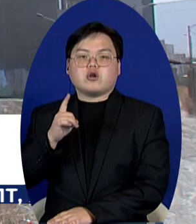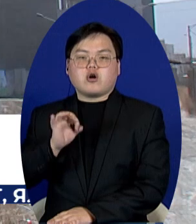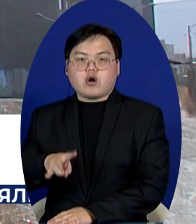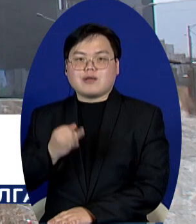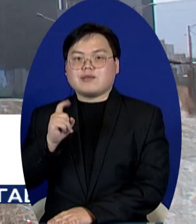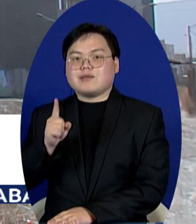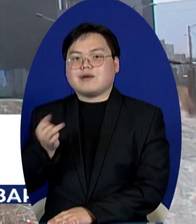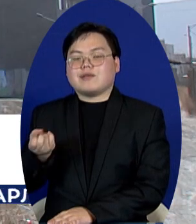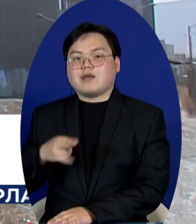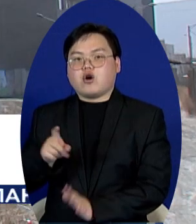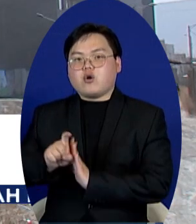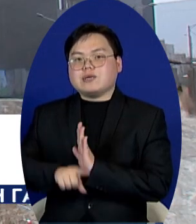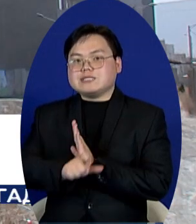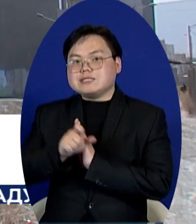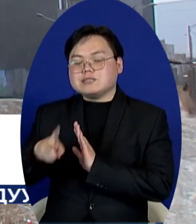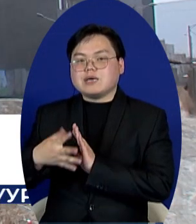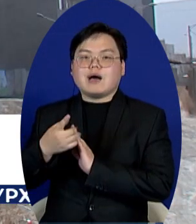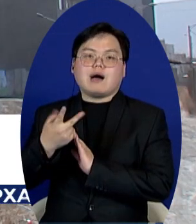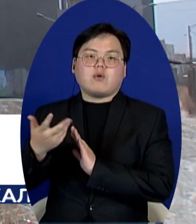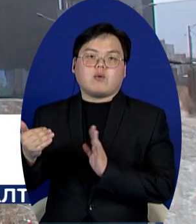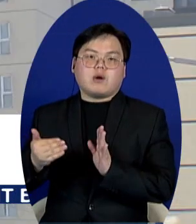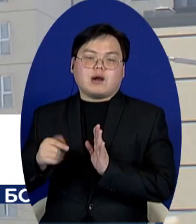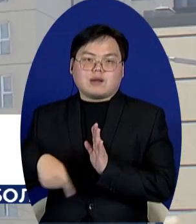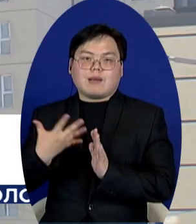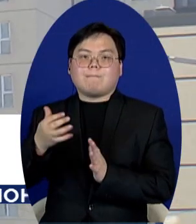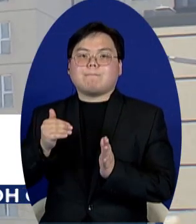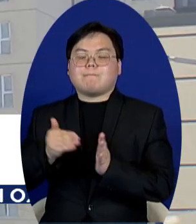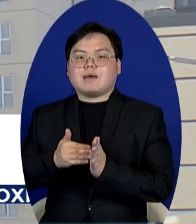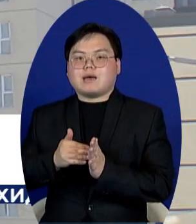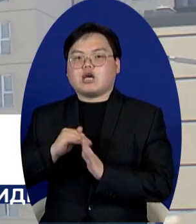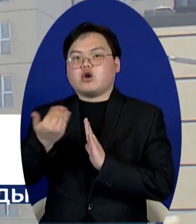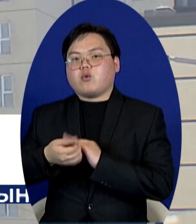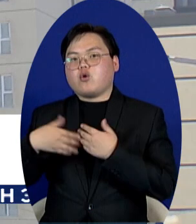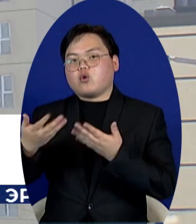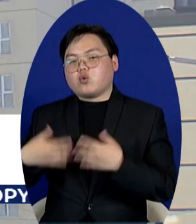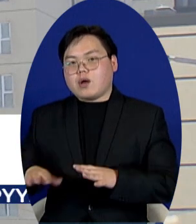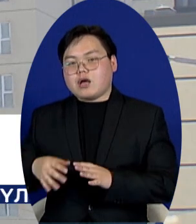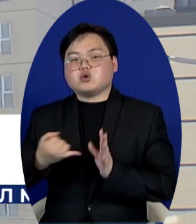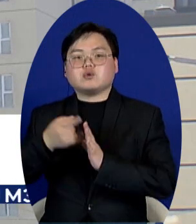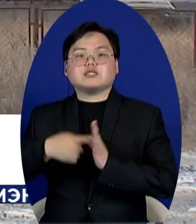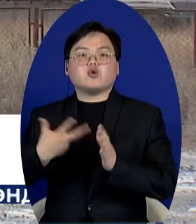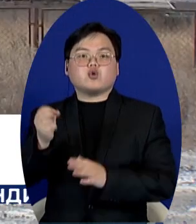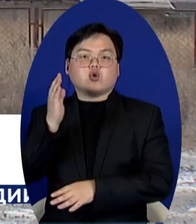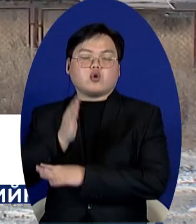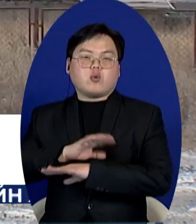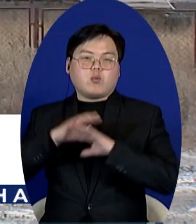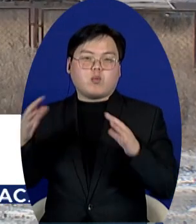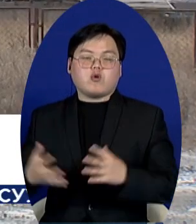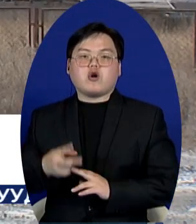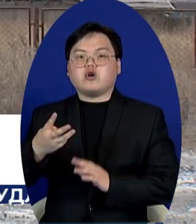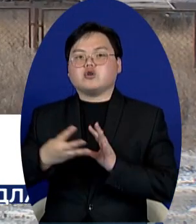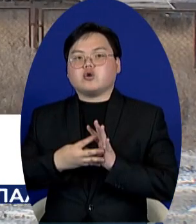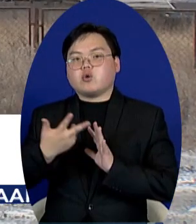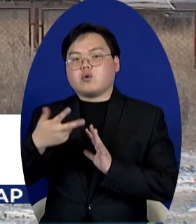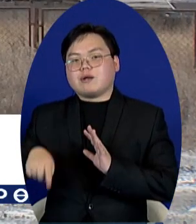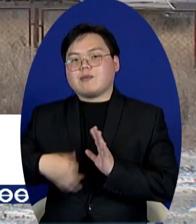төгрөгийн хөтөлбөрийн зээлийг 13.5 мянган өрхөд олгожээ. Харин энэ оны 6-р сарын 30-ны өдрийн байдлаар нийтдээ